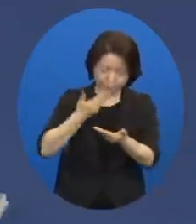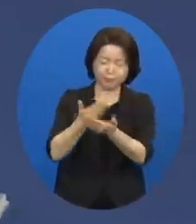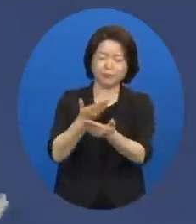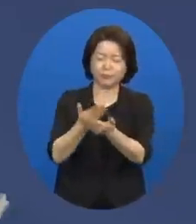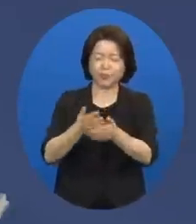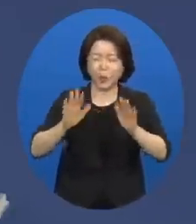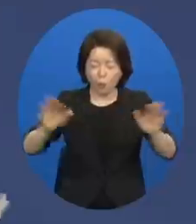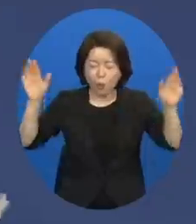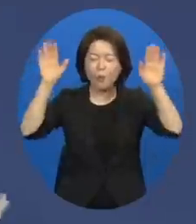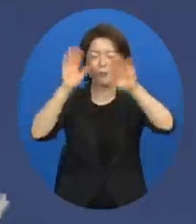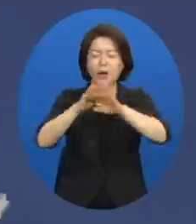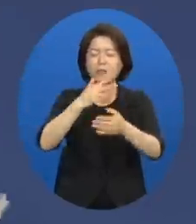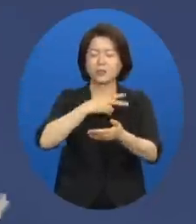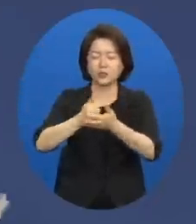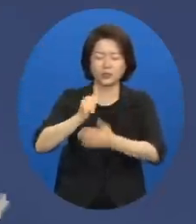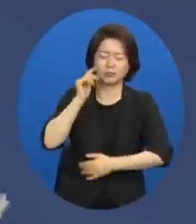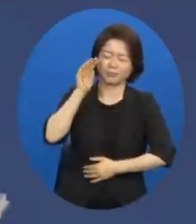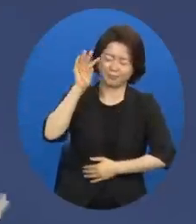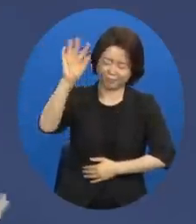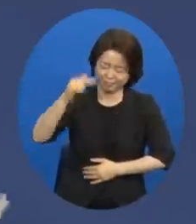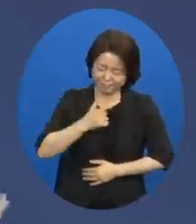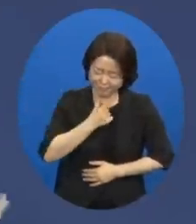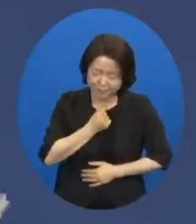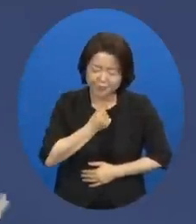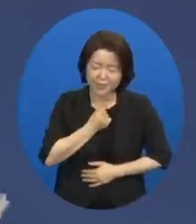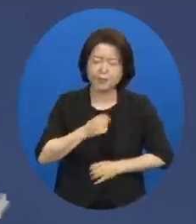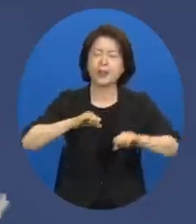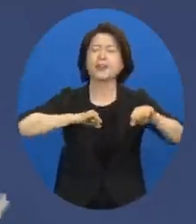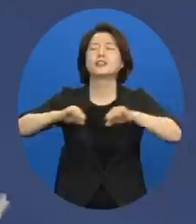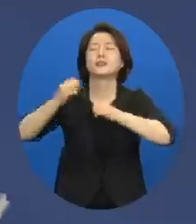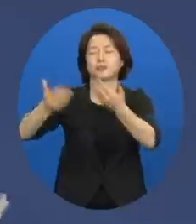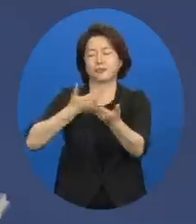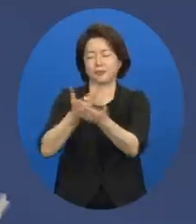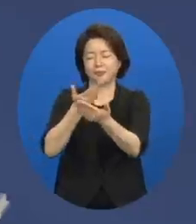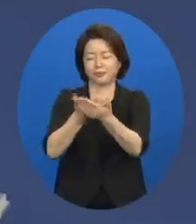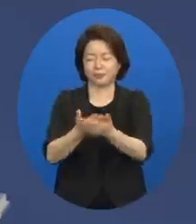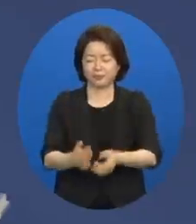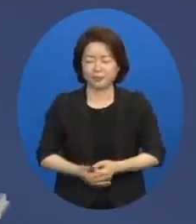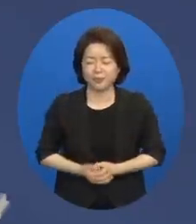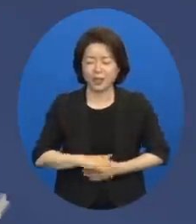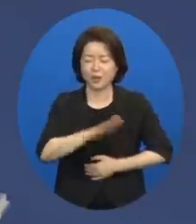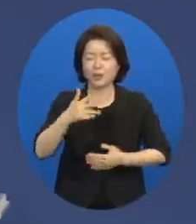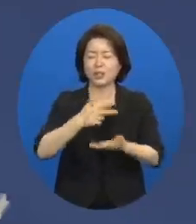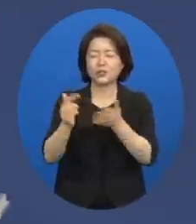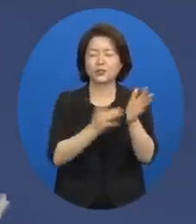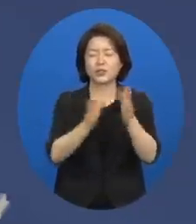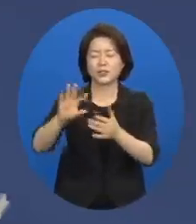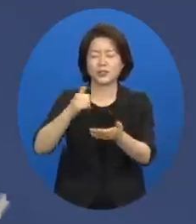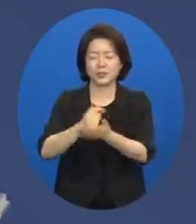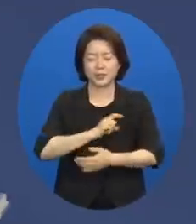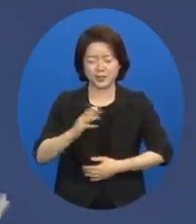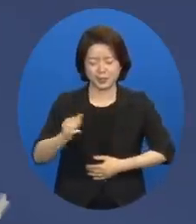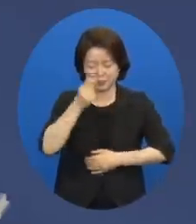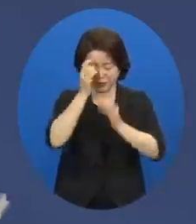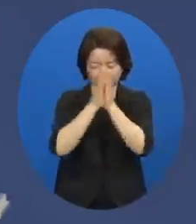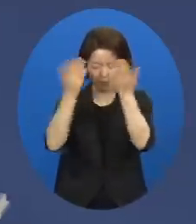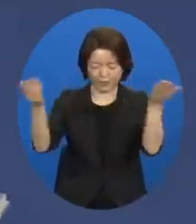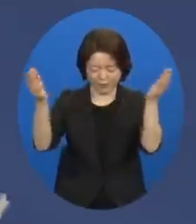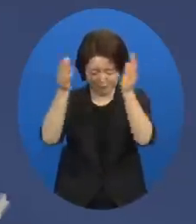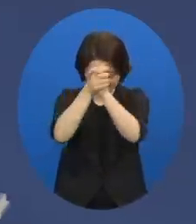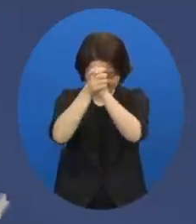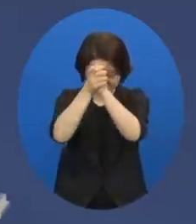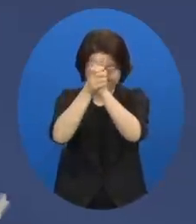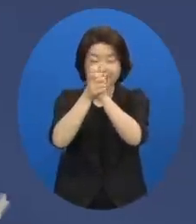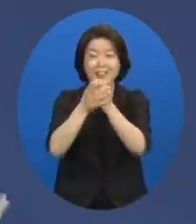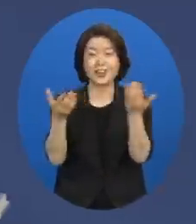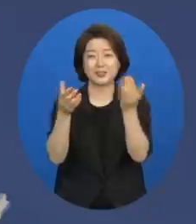이 밤을 주님 사모합니다. 역사에 주옵소서. 우리 구주 예수님 이름으로 기도하옵나이다.